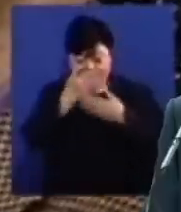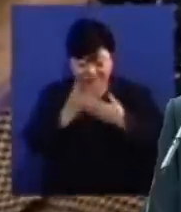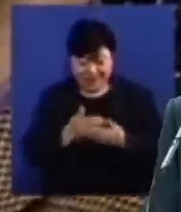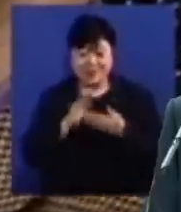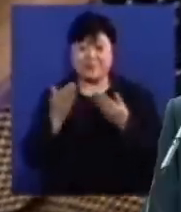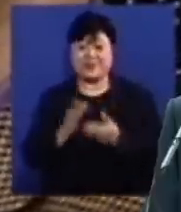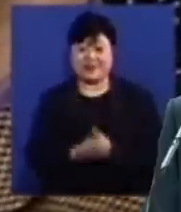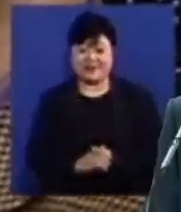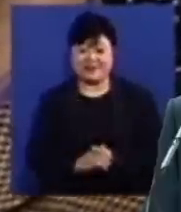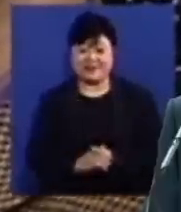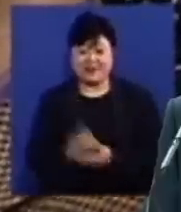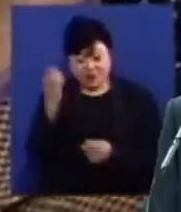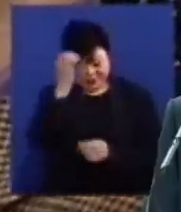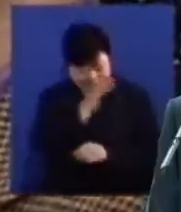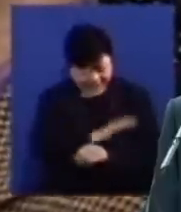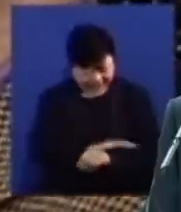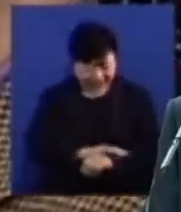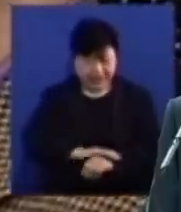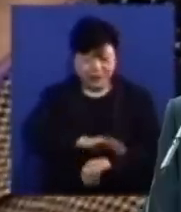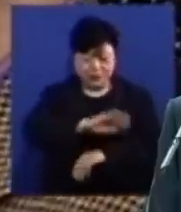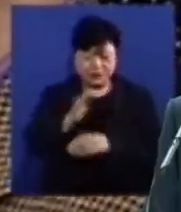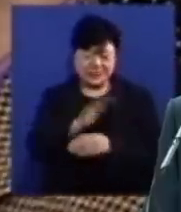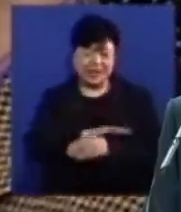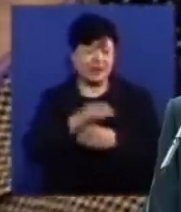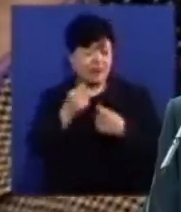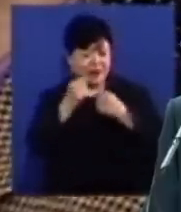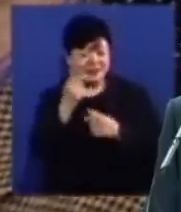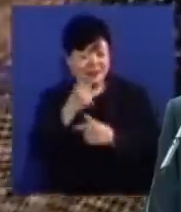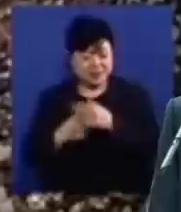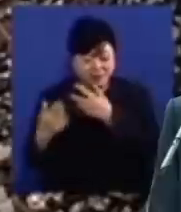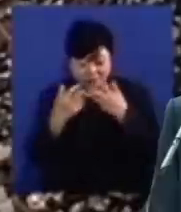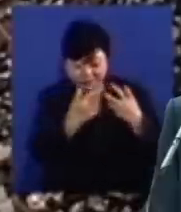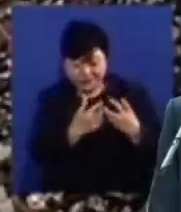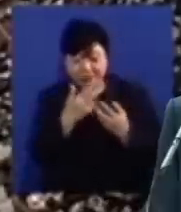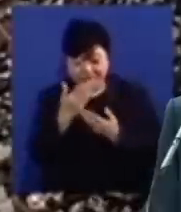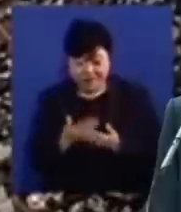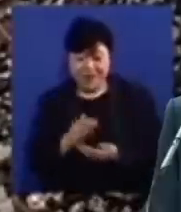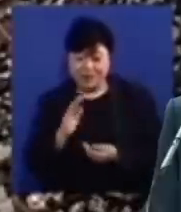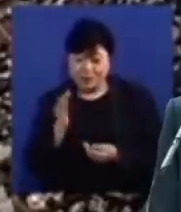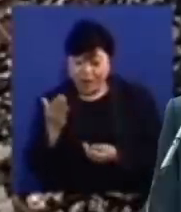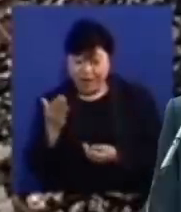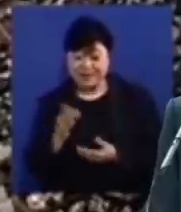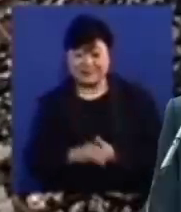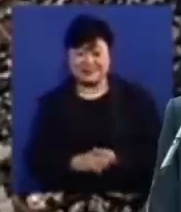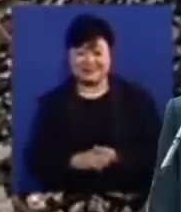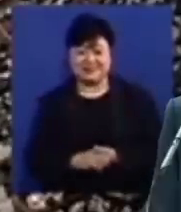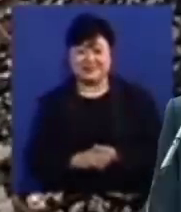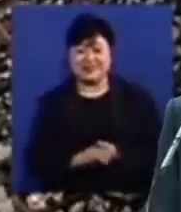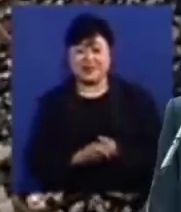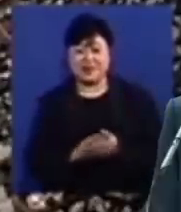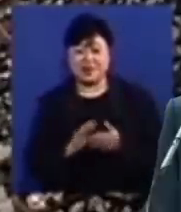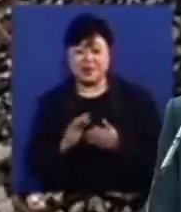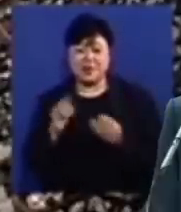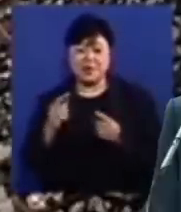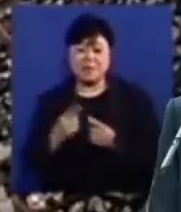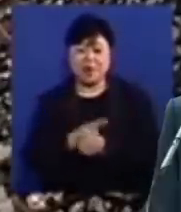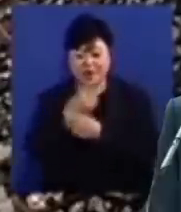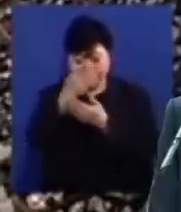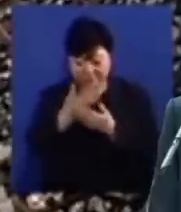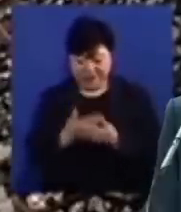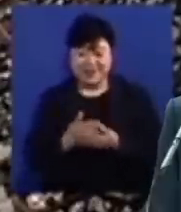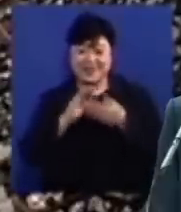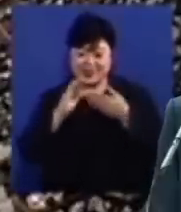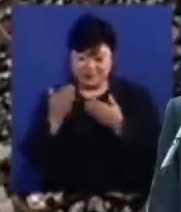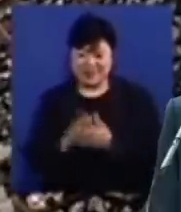사람, 영혼이 잘되고 범사에 잘되며 강건하고 생명을 얻되 풍성히 얻은 사람으로서의 변화를 받게 되는 것입니다.